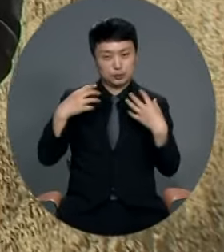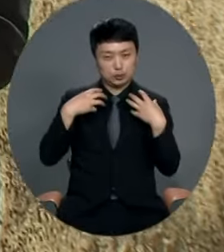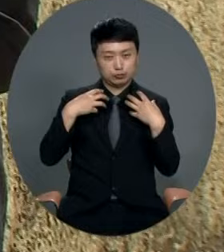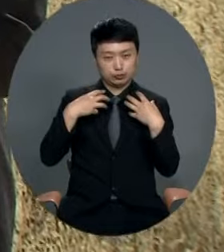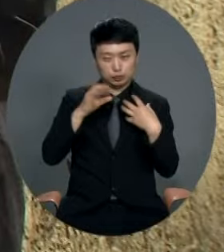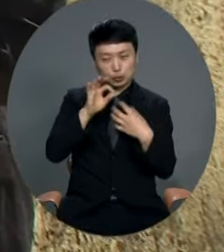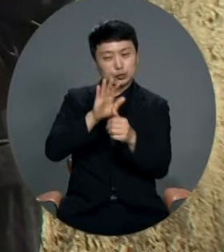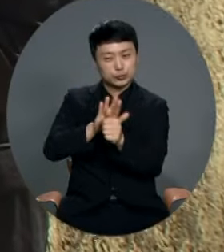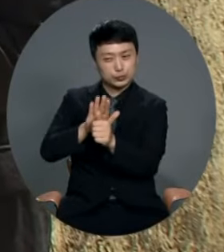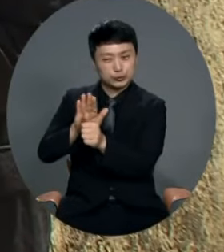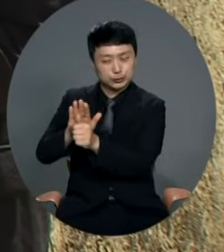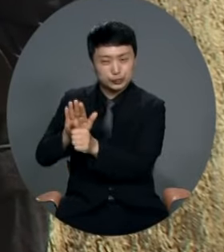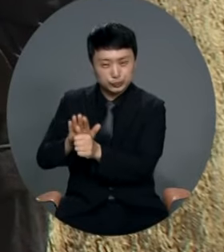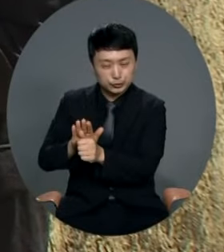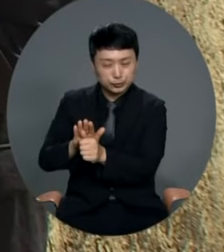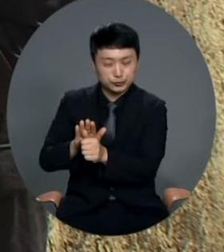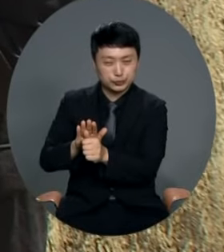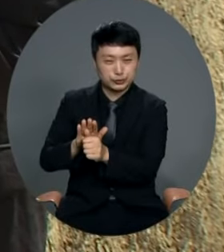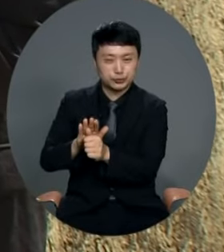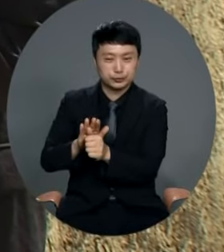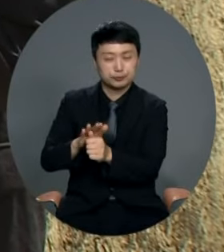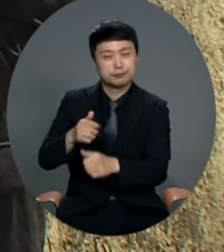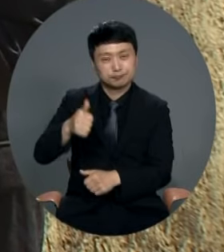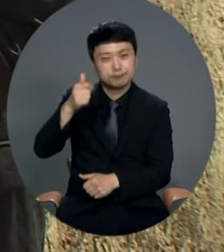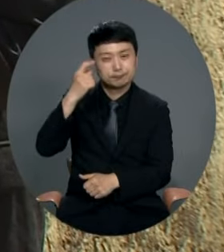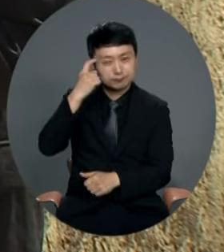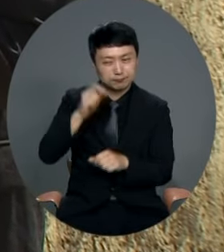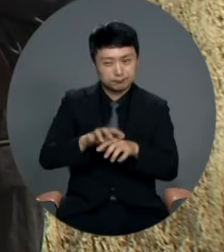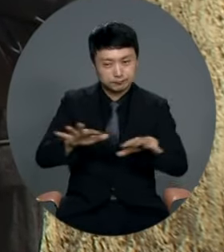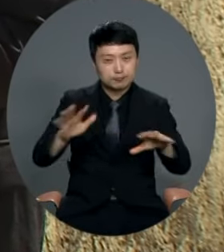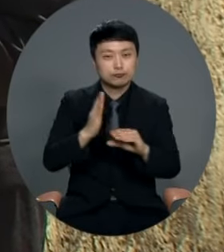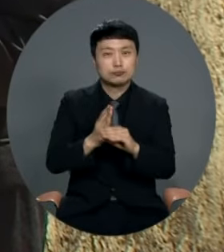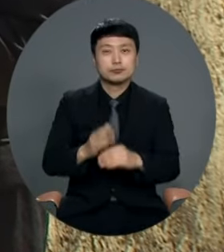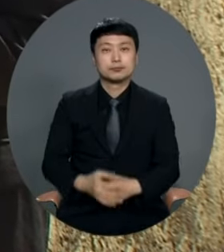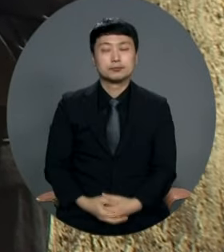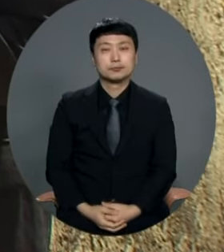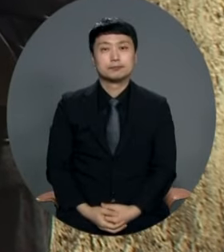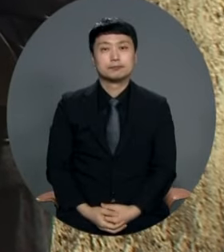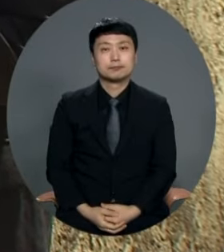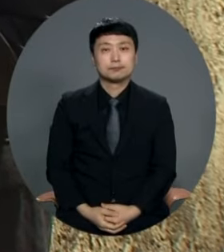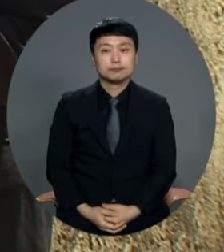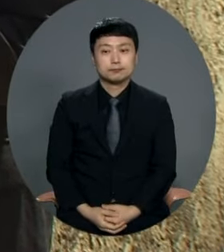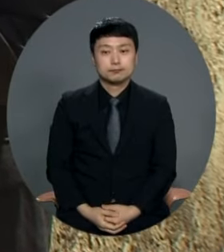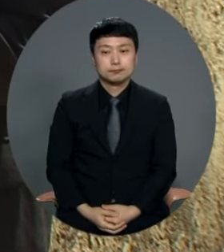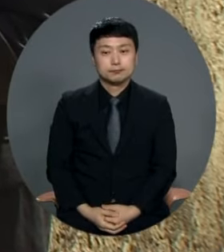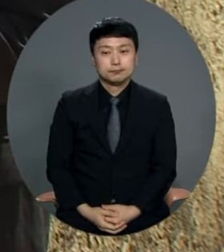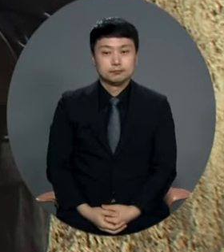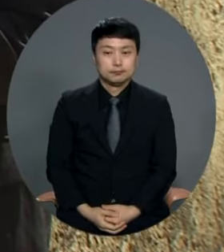생각이 점점 더 자리 잡아가고 있습니다. MBC 뉴스 이규설입니다.